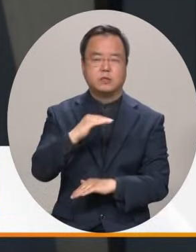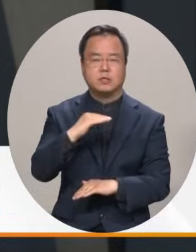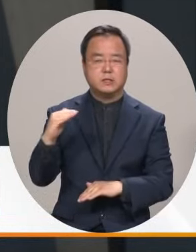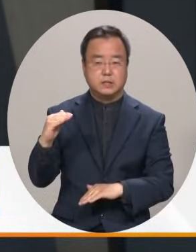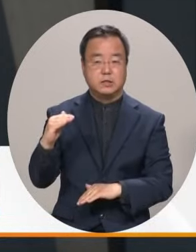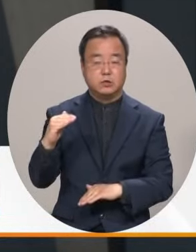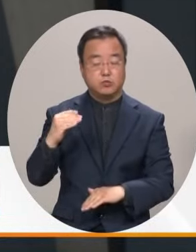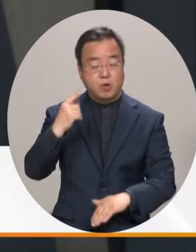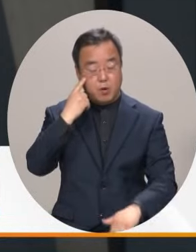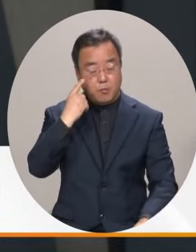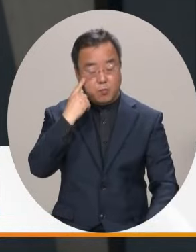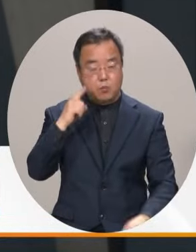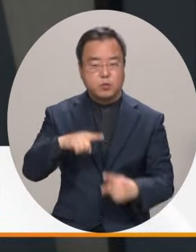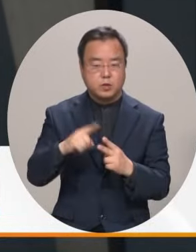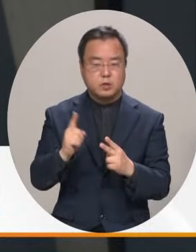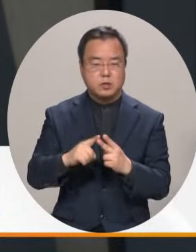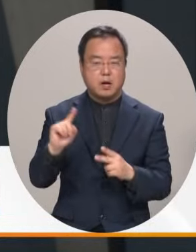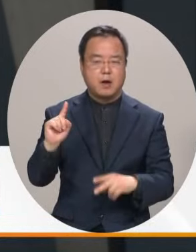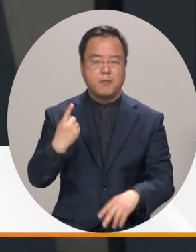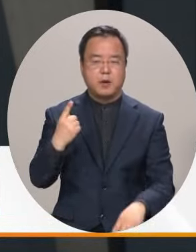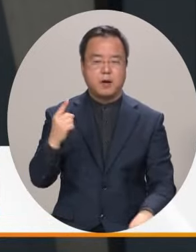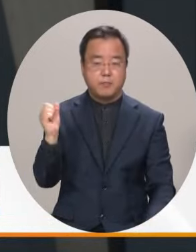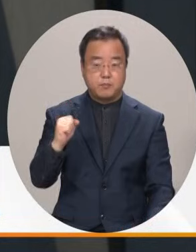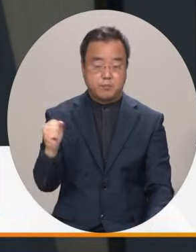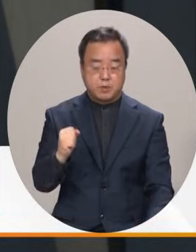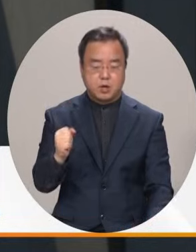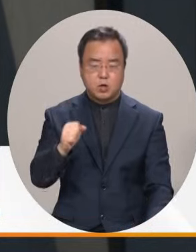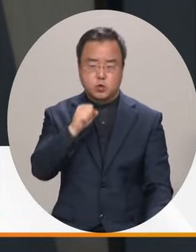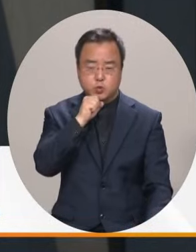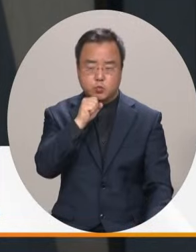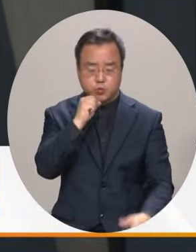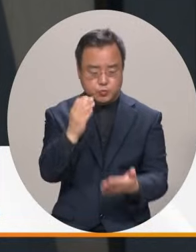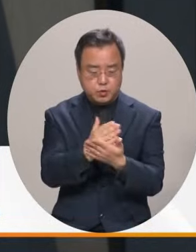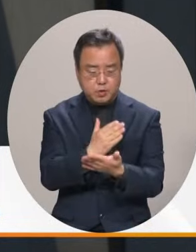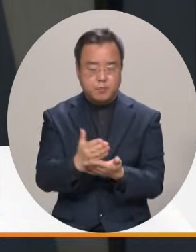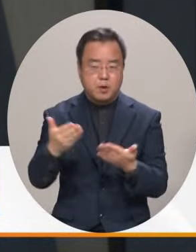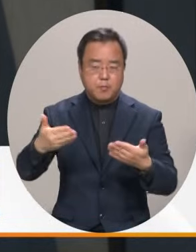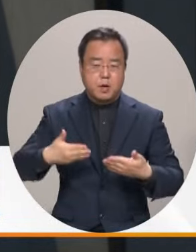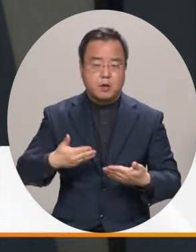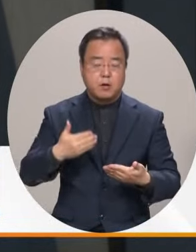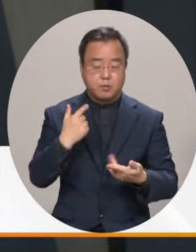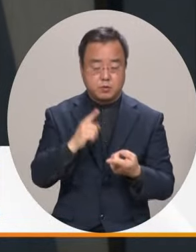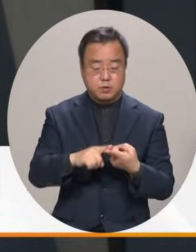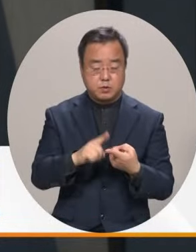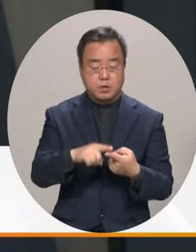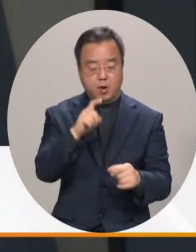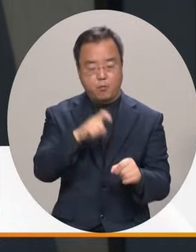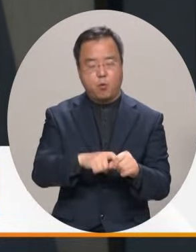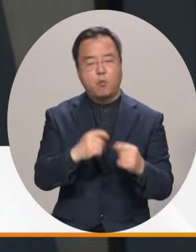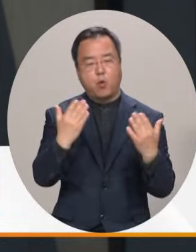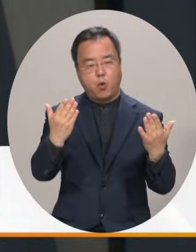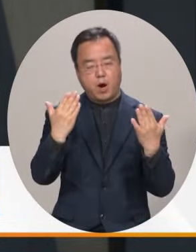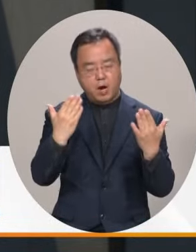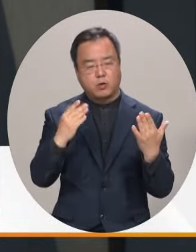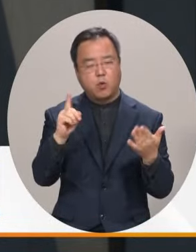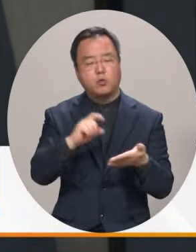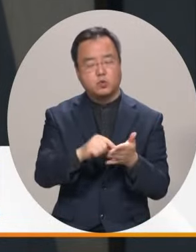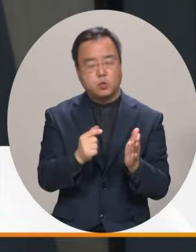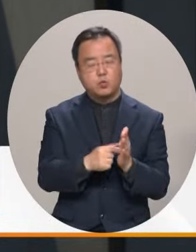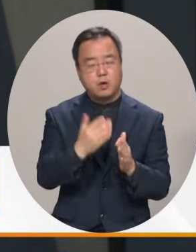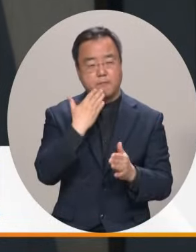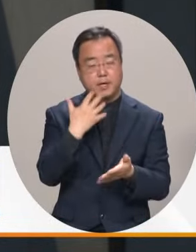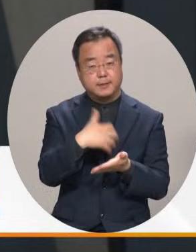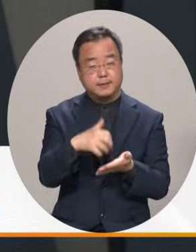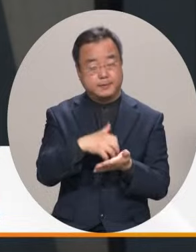본다든지 아니면 100분의 점수를 가지고 목표로 하는 대학의 지원 가능권 대체적인 위치를 가늠해 볼